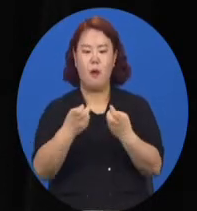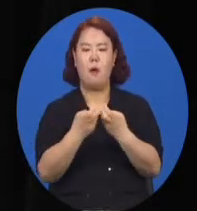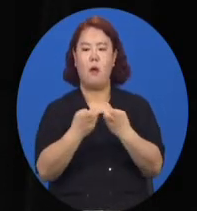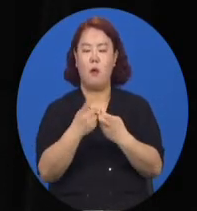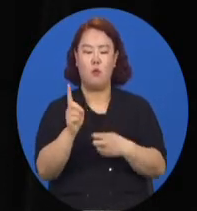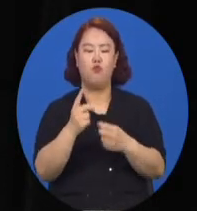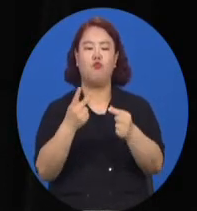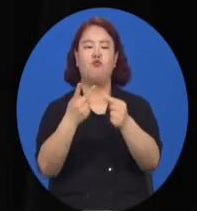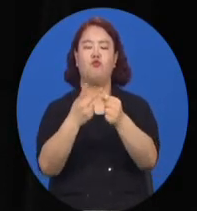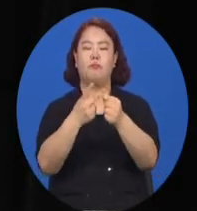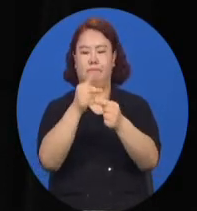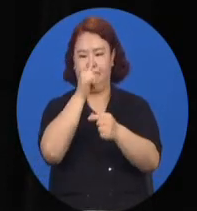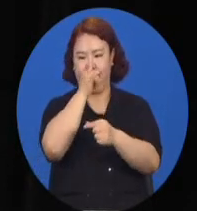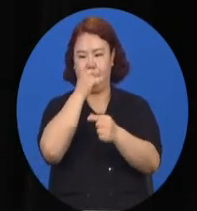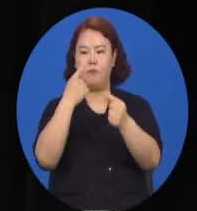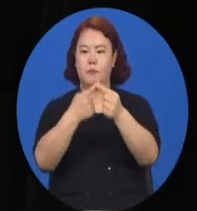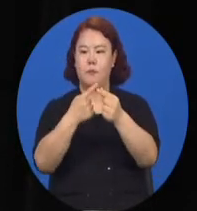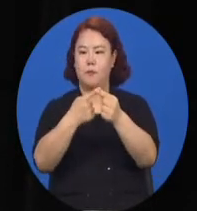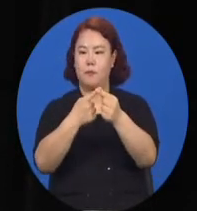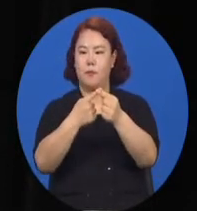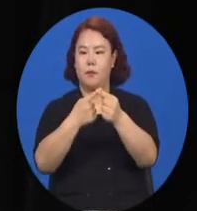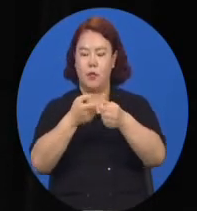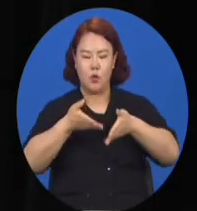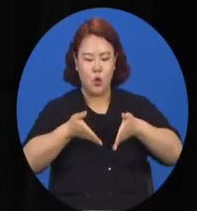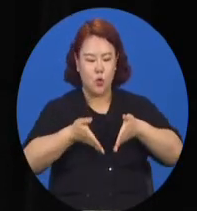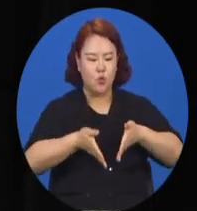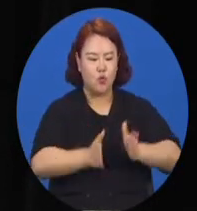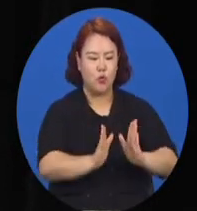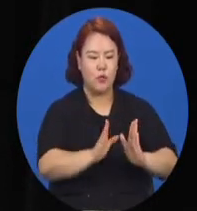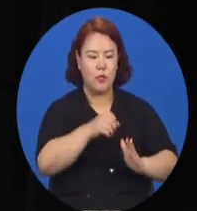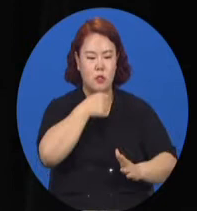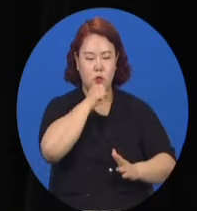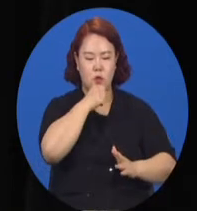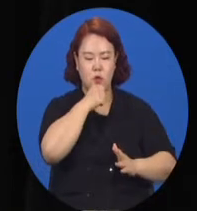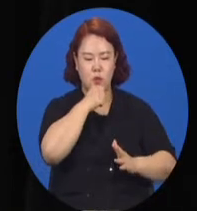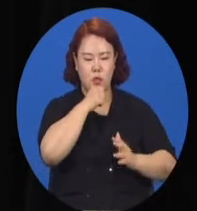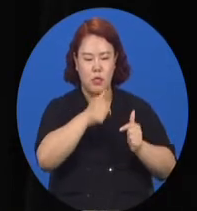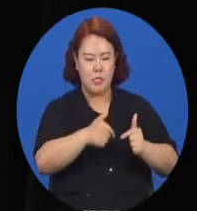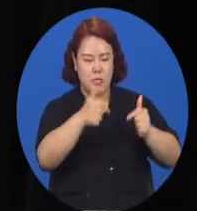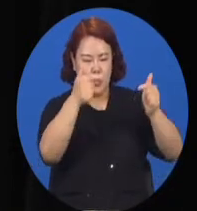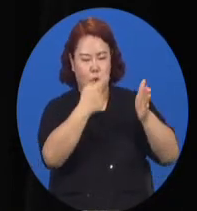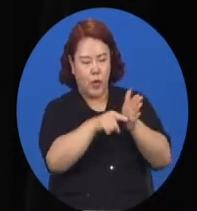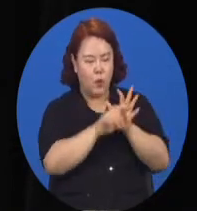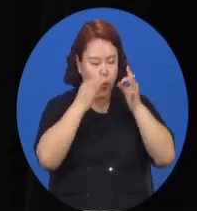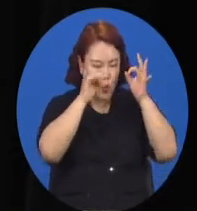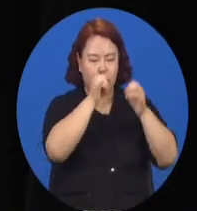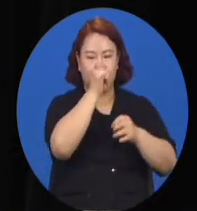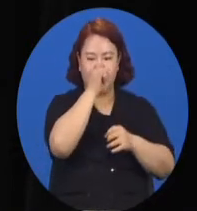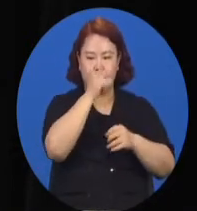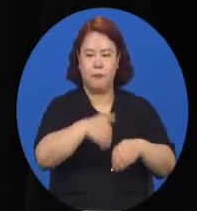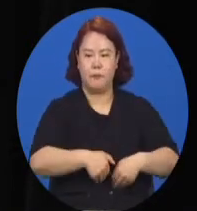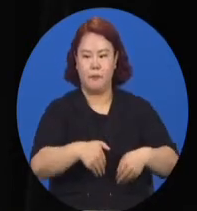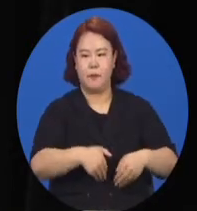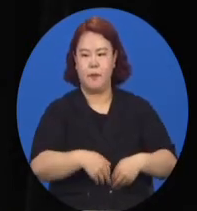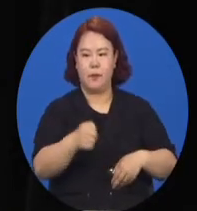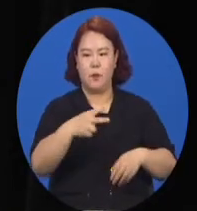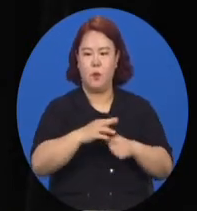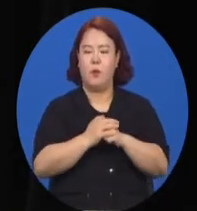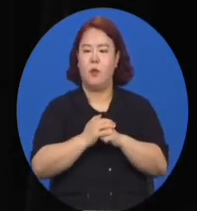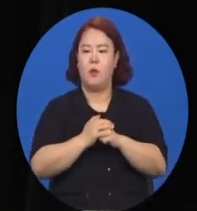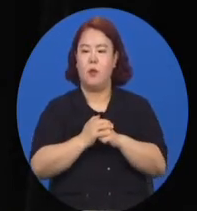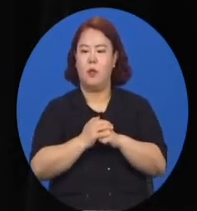가지로 볼 수가 있겠습니다. 첫째, 출산율을 제고를 위한 노력이 필요하다고 봅니다. 영유아 보육 환경 개선을